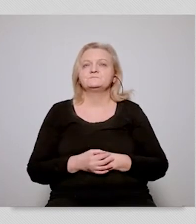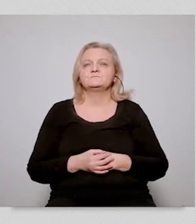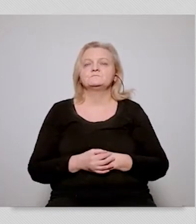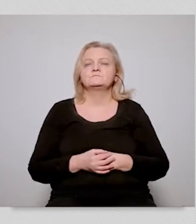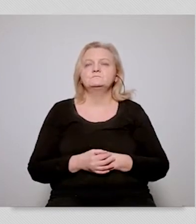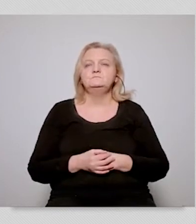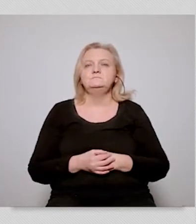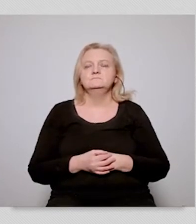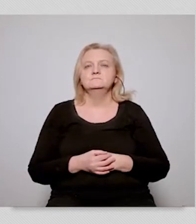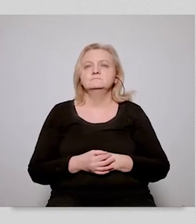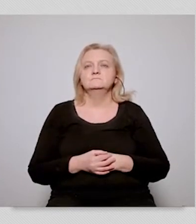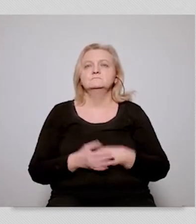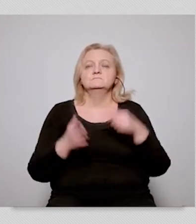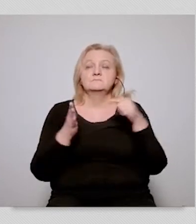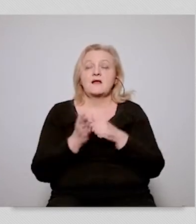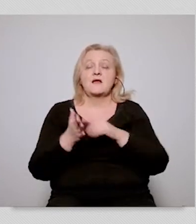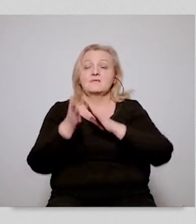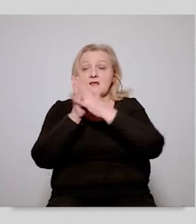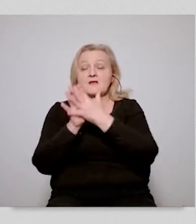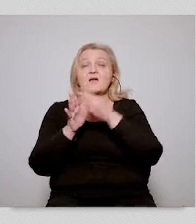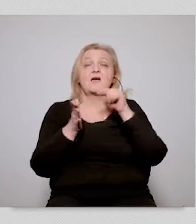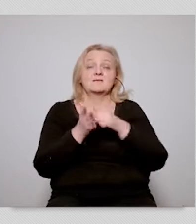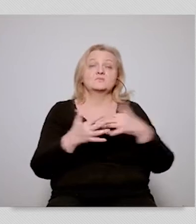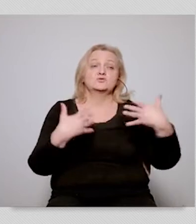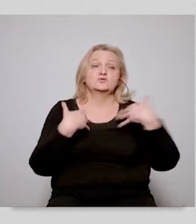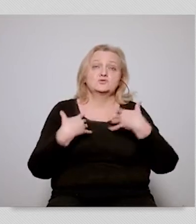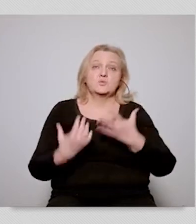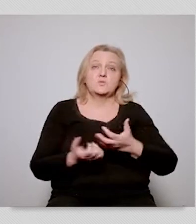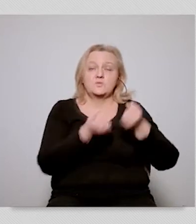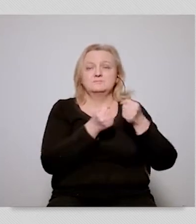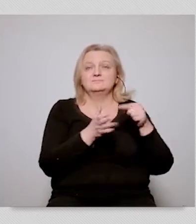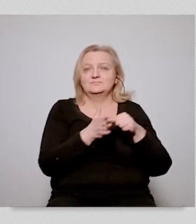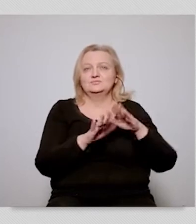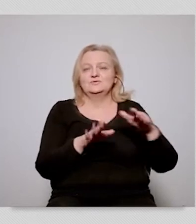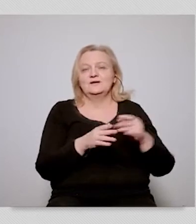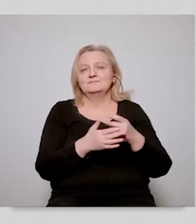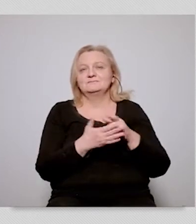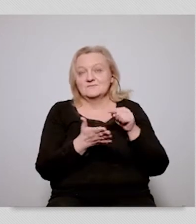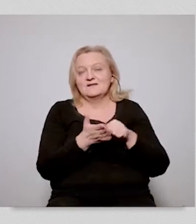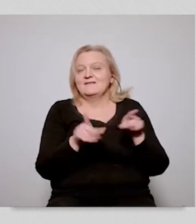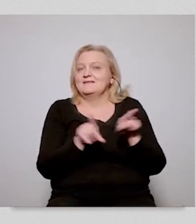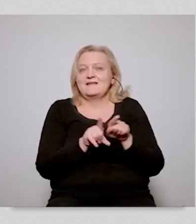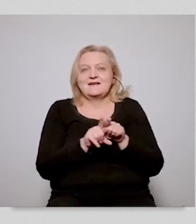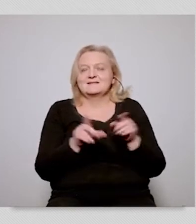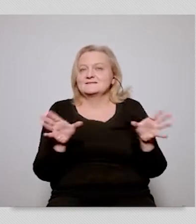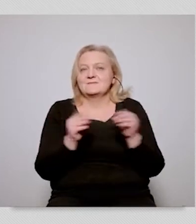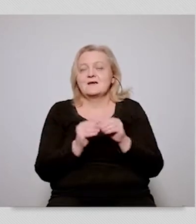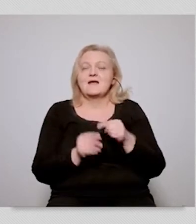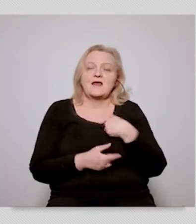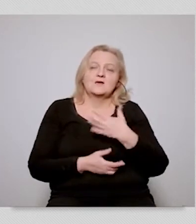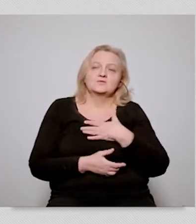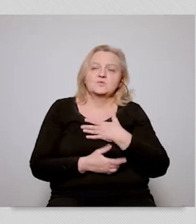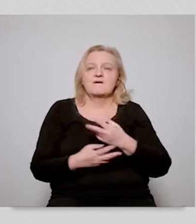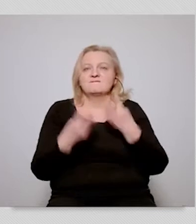w ruch pro-life, ale ostatecznie jednak wydaje się, że ważniejszym tym